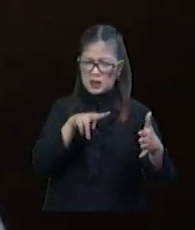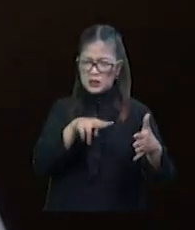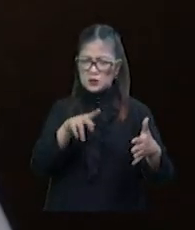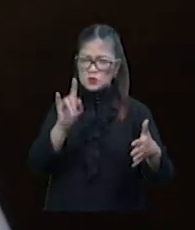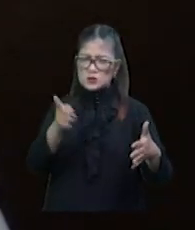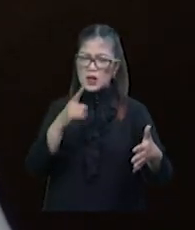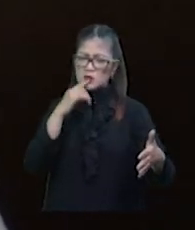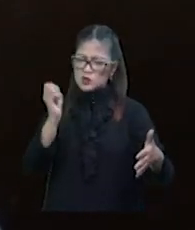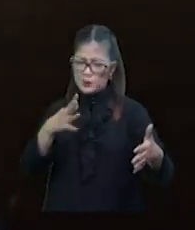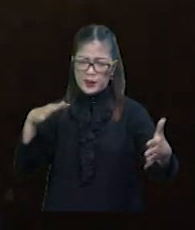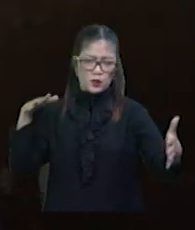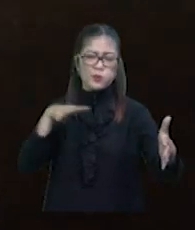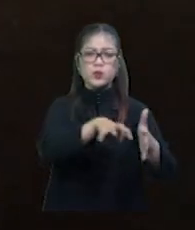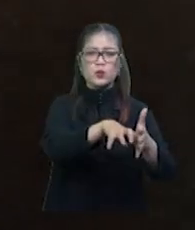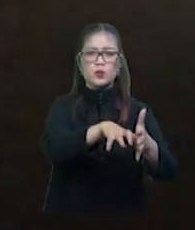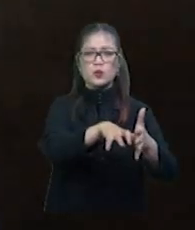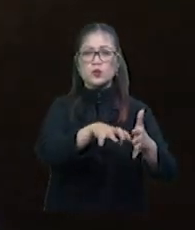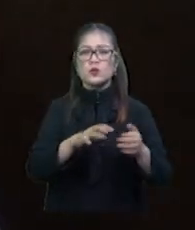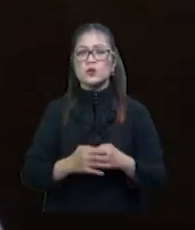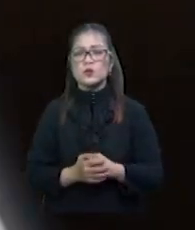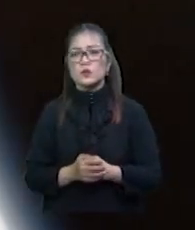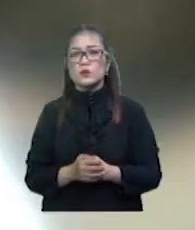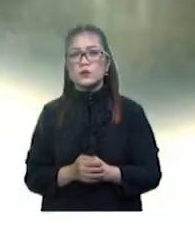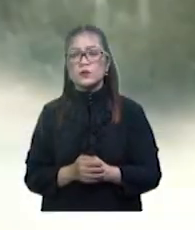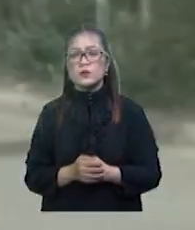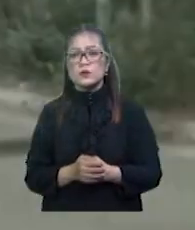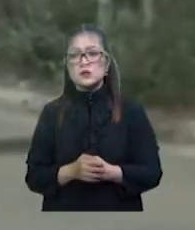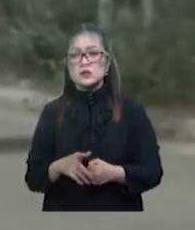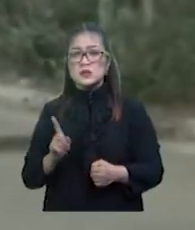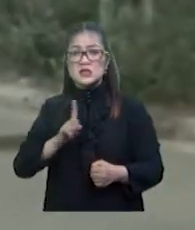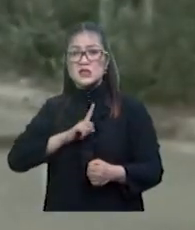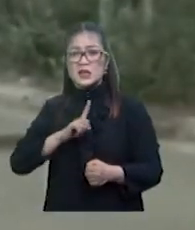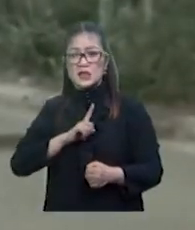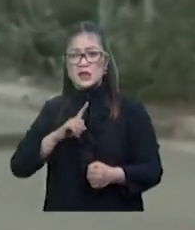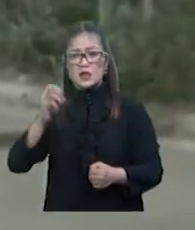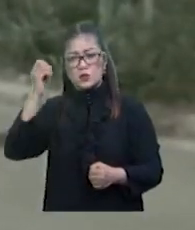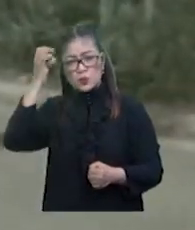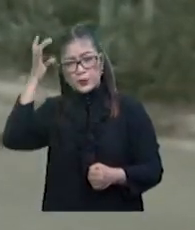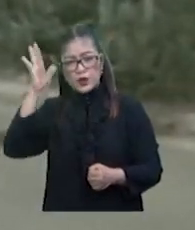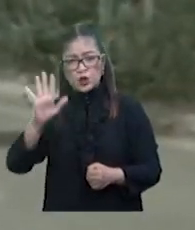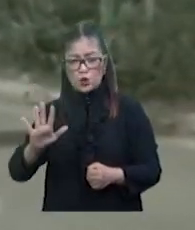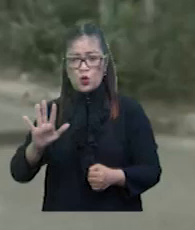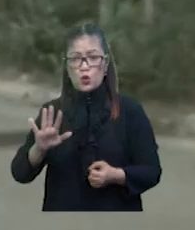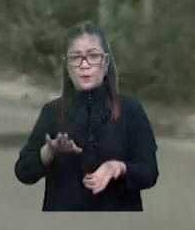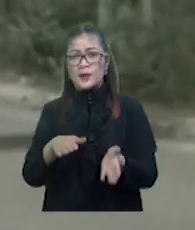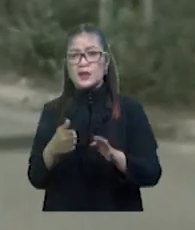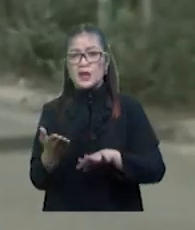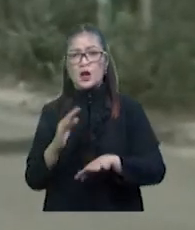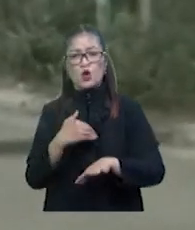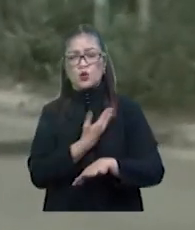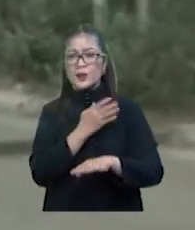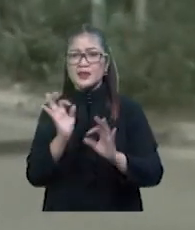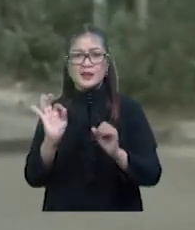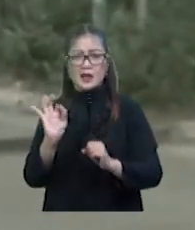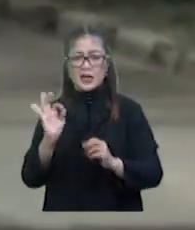nabraknya. Dia di dalam mobil itu berapa orang? Diri doang. Tidak ada korban jiwa, pengemudi minibus selamat dalam insiden